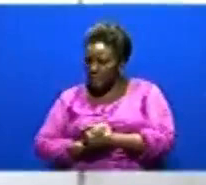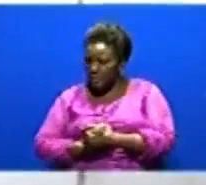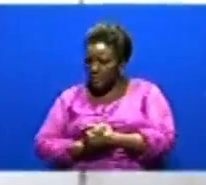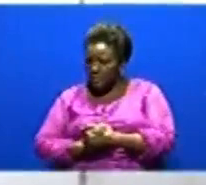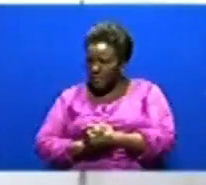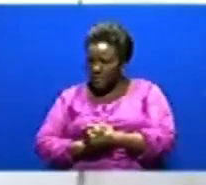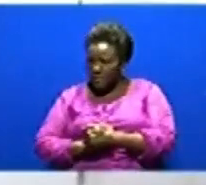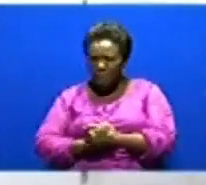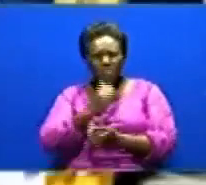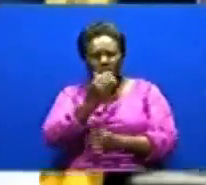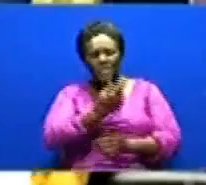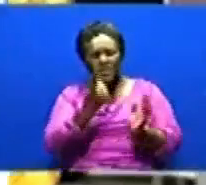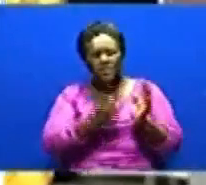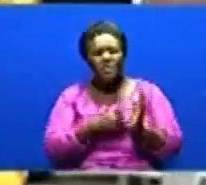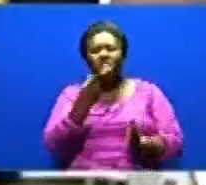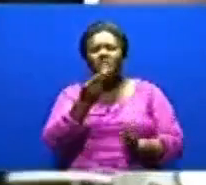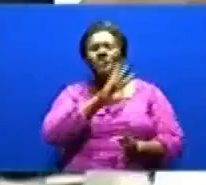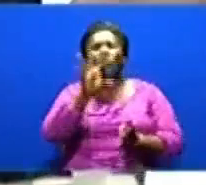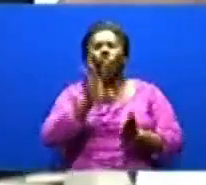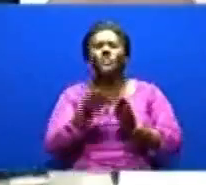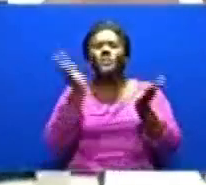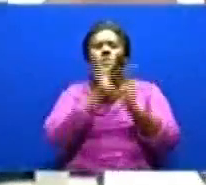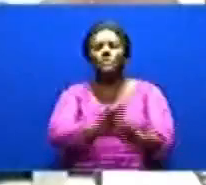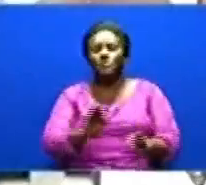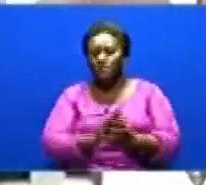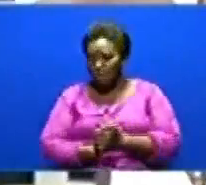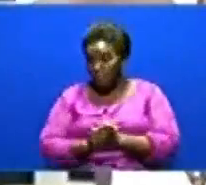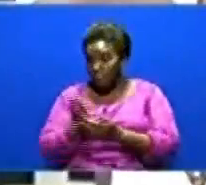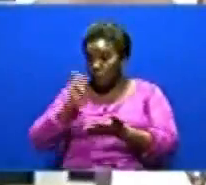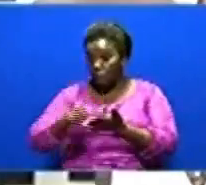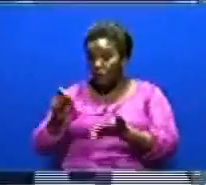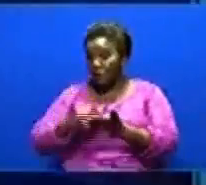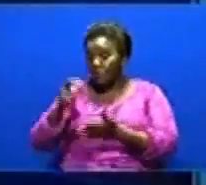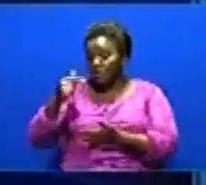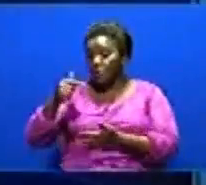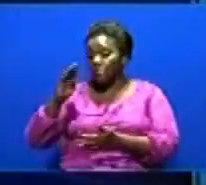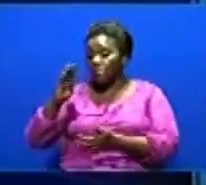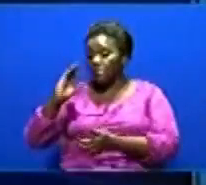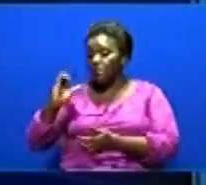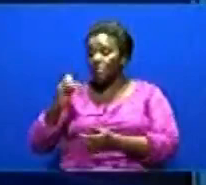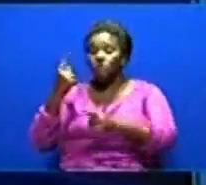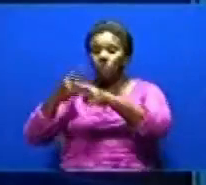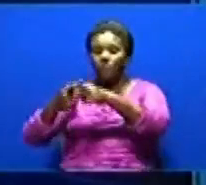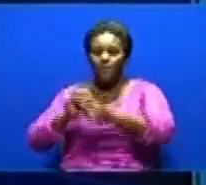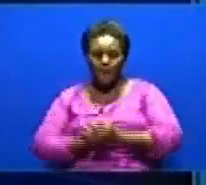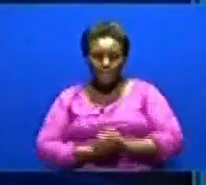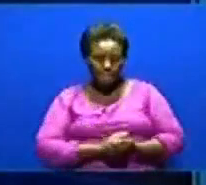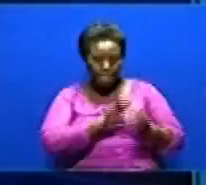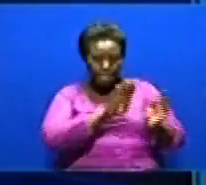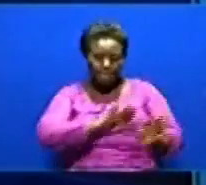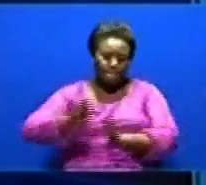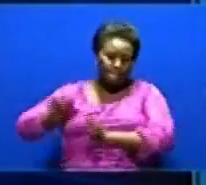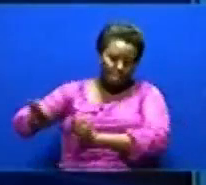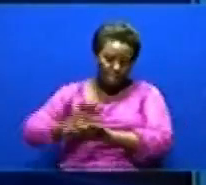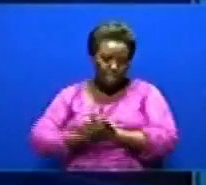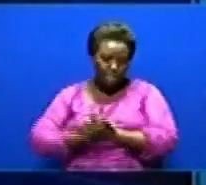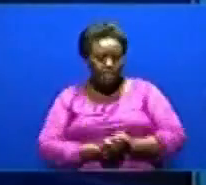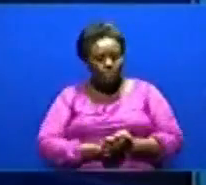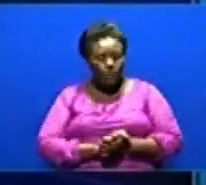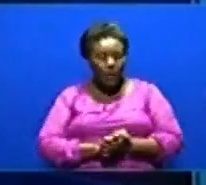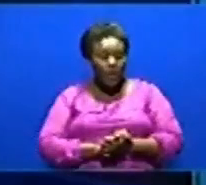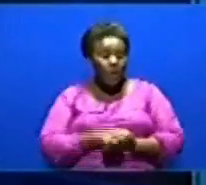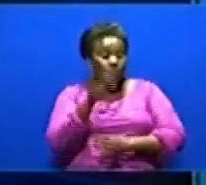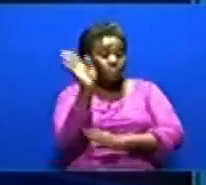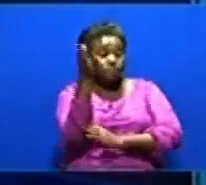miezi 6 bado. Pendo Mwakembe, TBC, Mara. Balozi wa Tanzania nchini China, Mbelwa Kairuki,